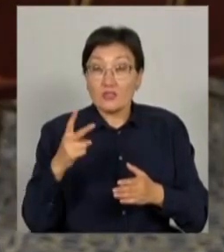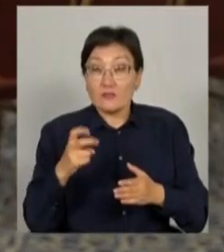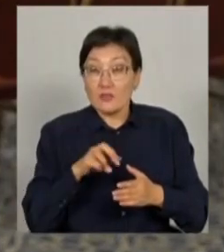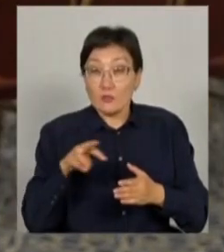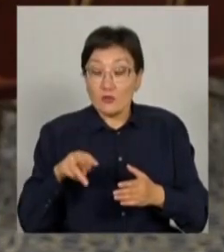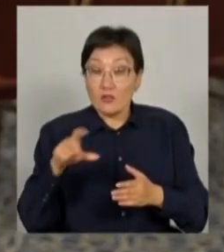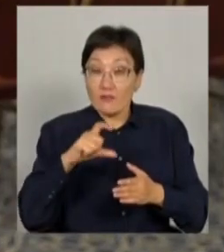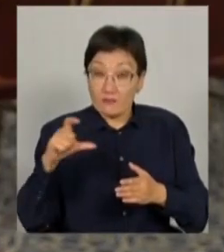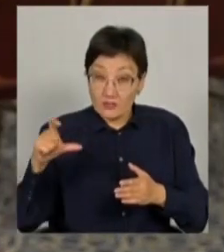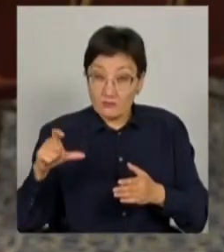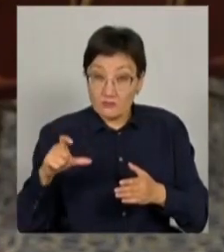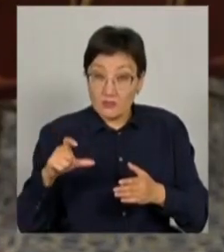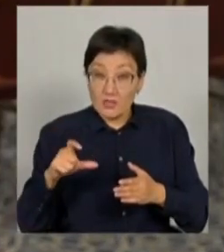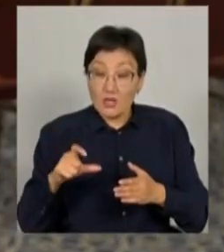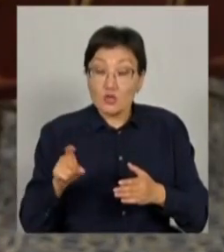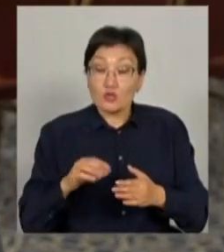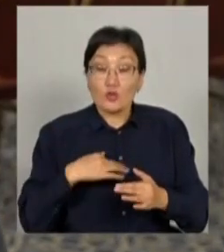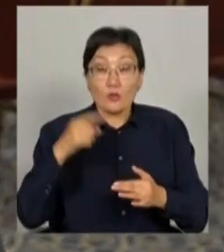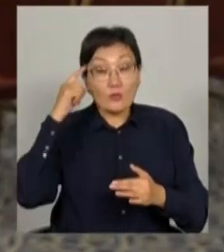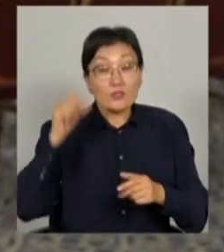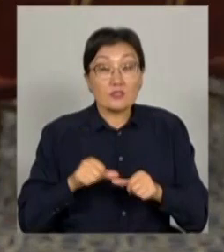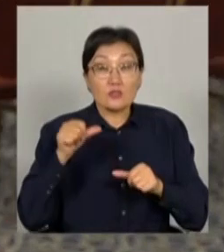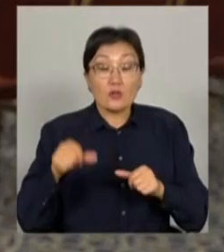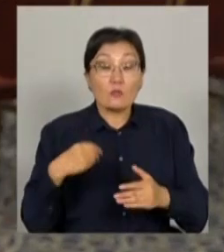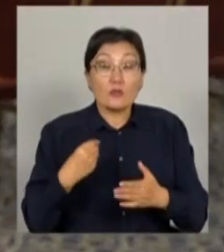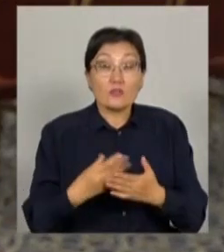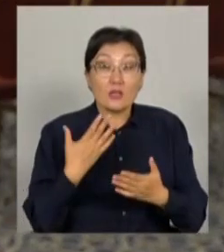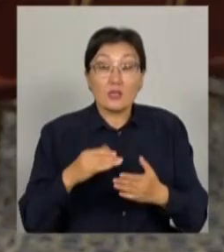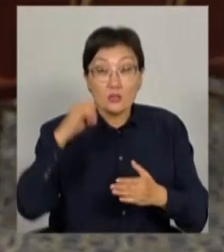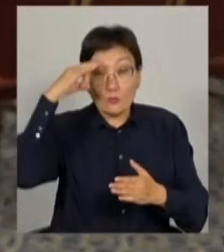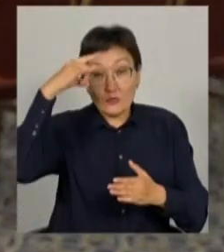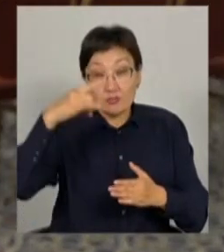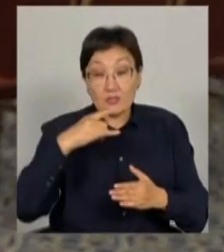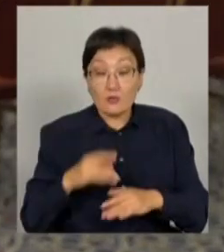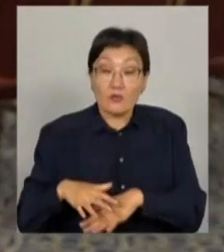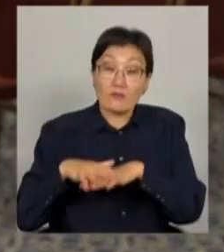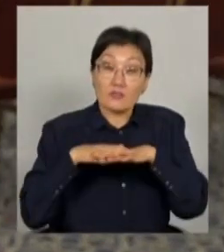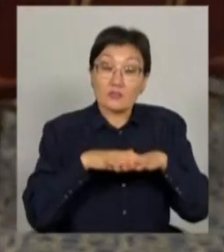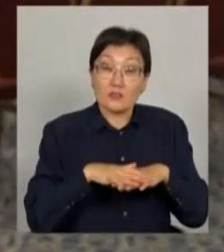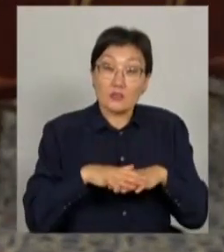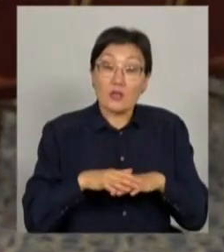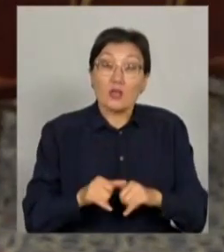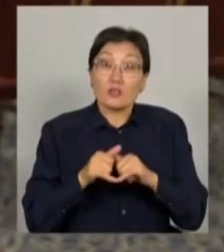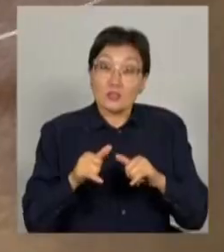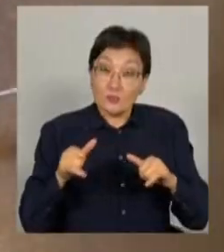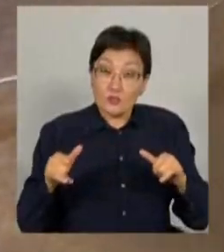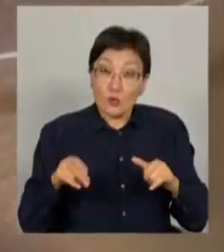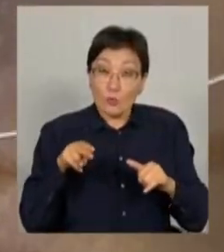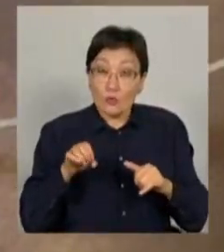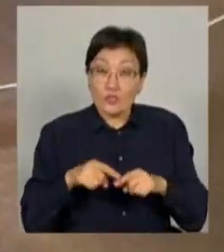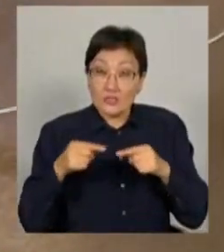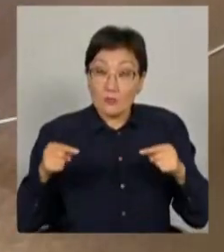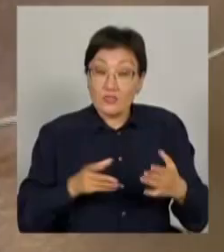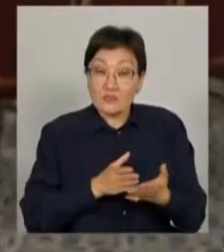1 200 миллионов евро. И что я думаю особенно ценно, в том числе и для Казахстана, то что инвестиции распространены по